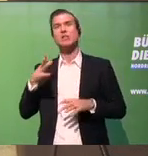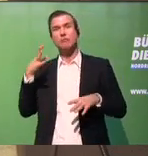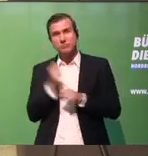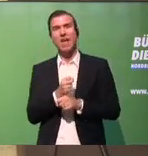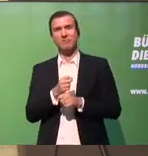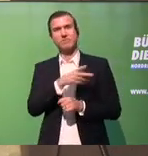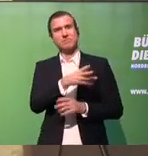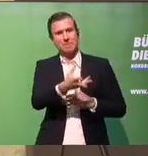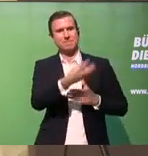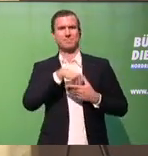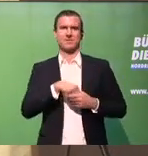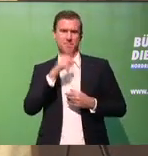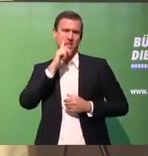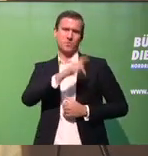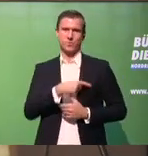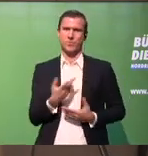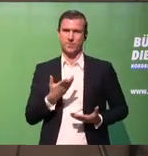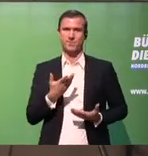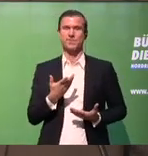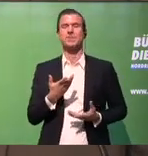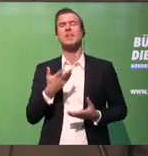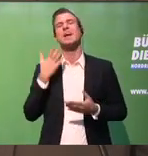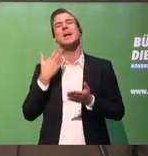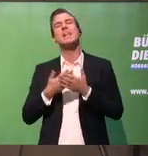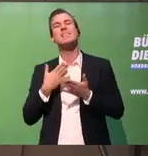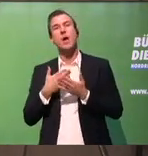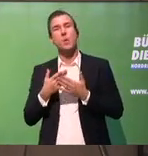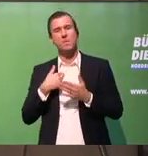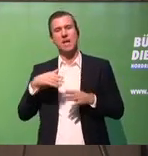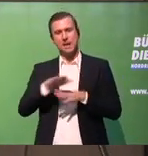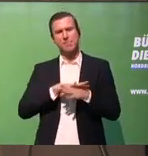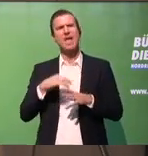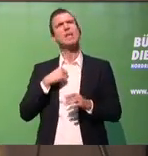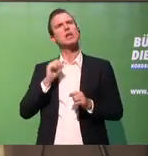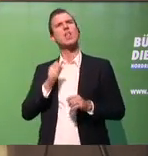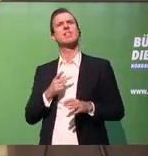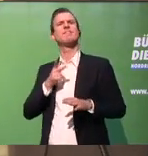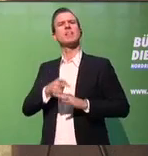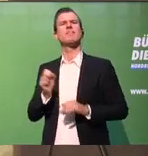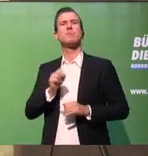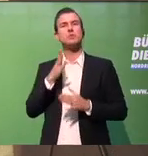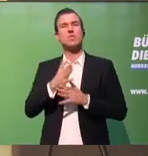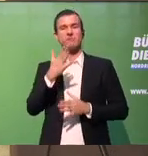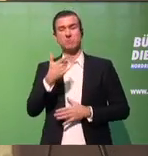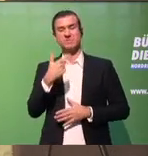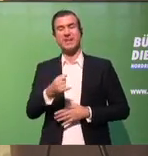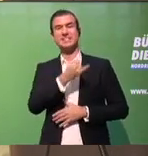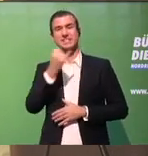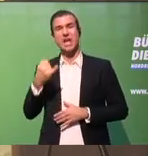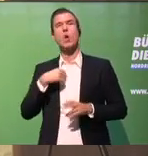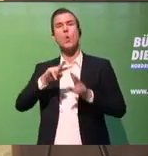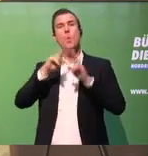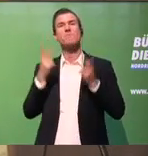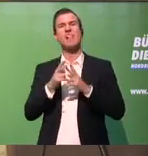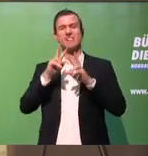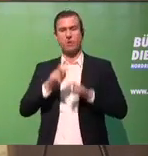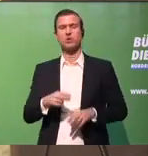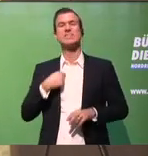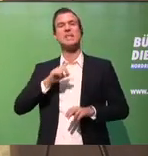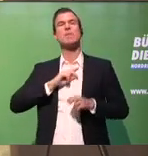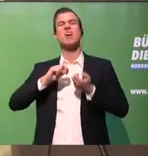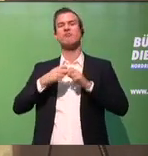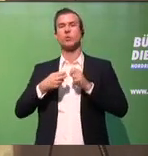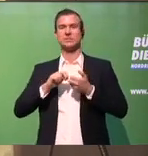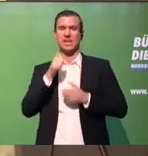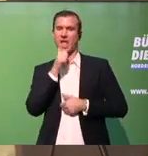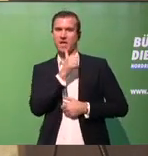kriegen. Nun, warum meine ich, dass ich diesen Bereich gut vertreten kann? Ich arbeite seit 25 Jahren in der Umweltforschung, bin Physiker, bin